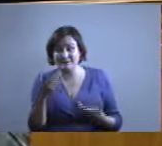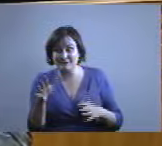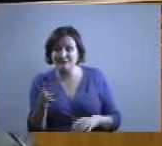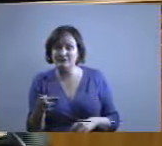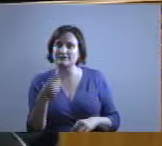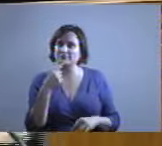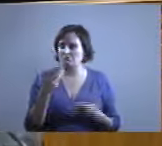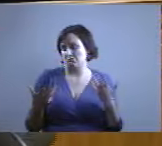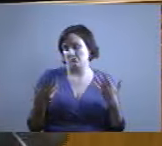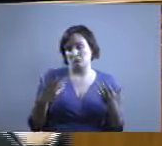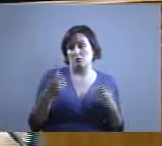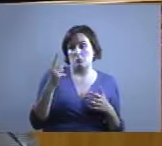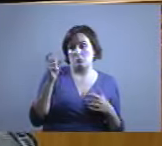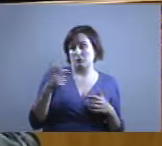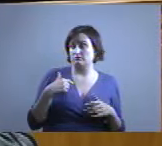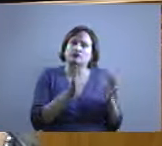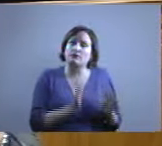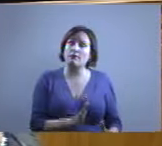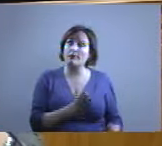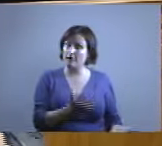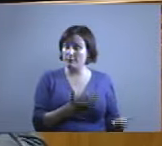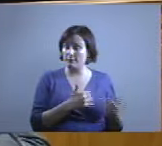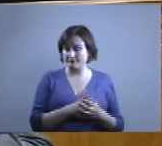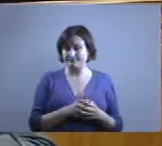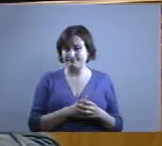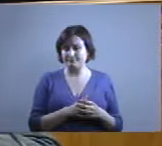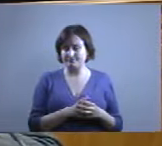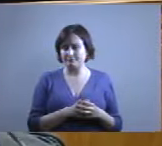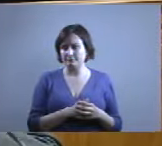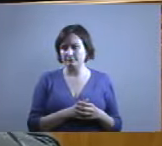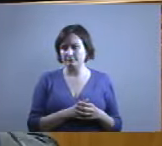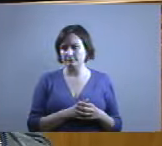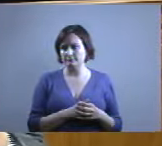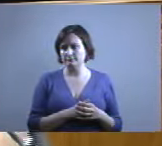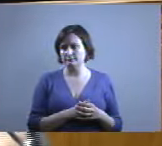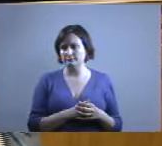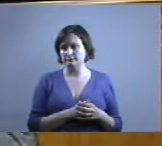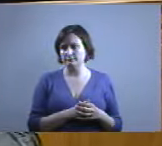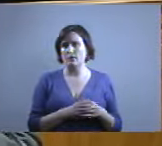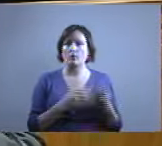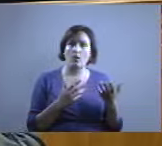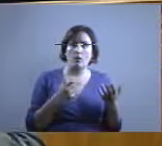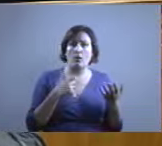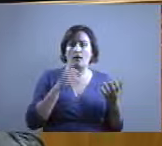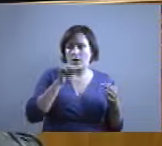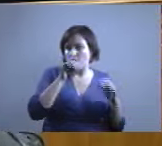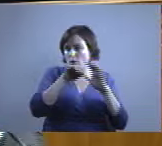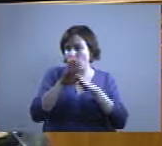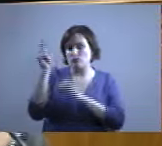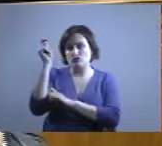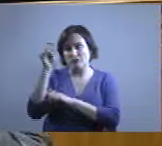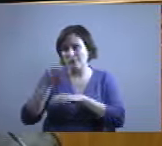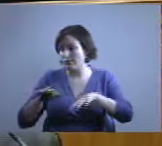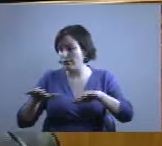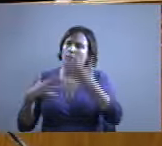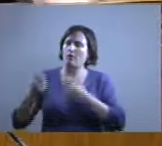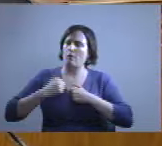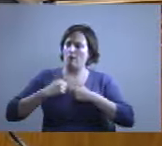studeer het in sê nou maar 'n graad behaal het, help om vir iemand wat na die dokter toe kom om vir die dokter te